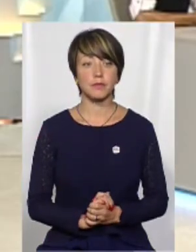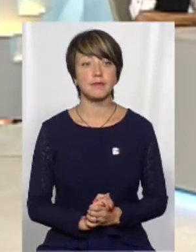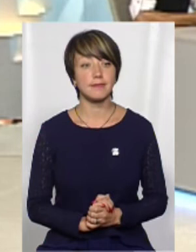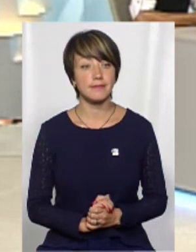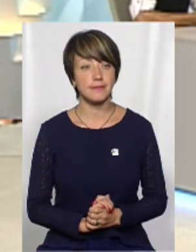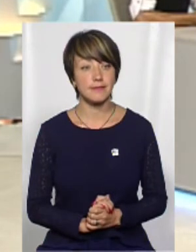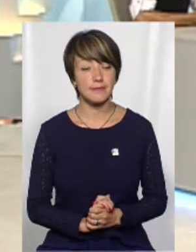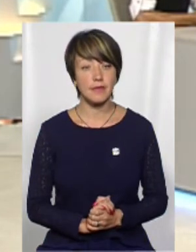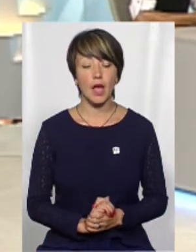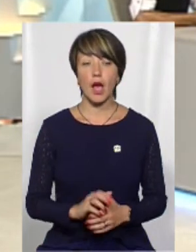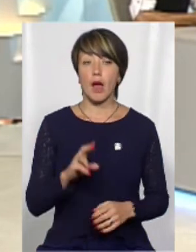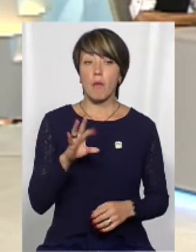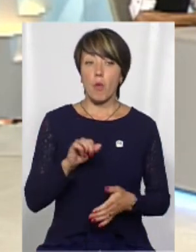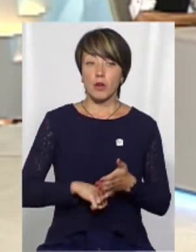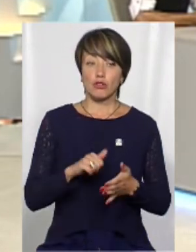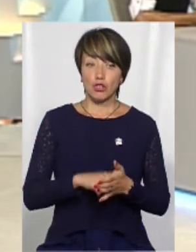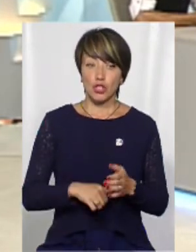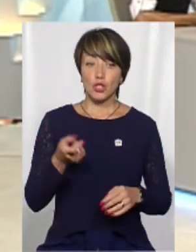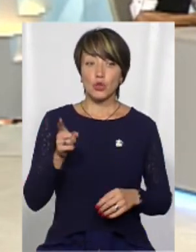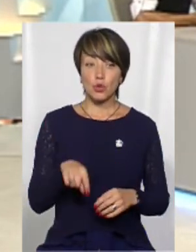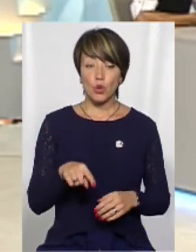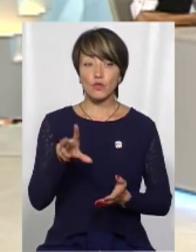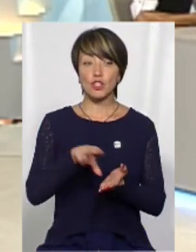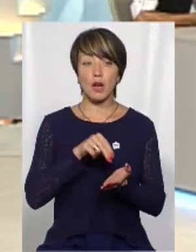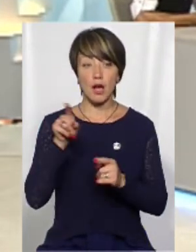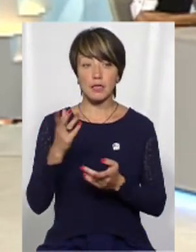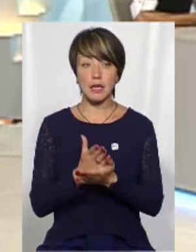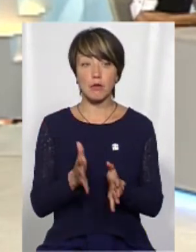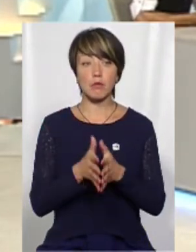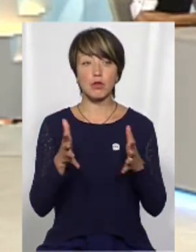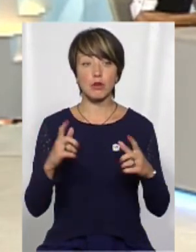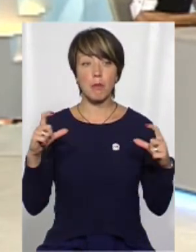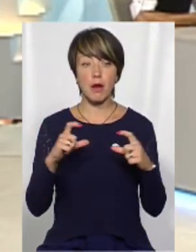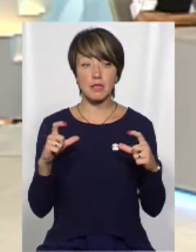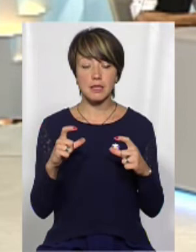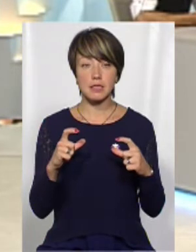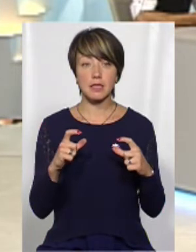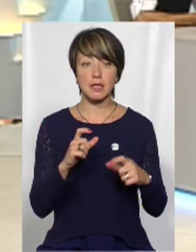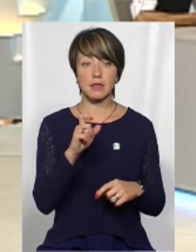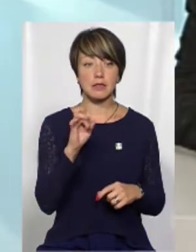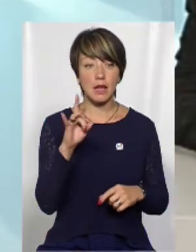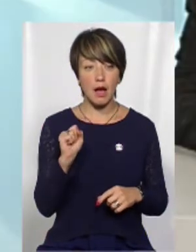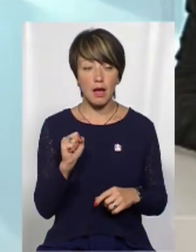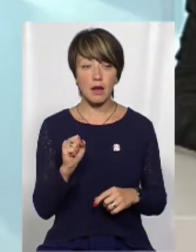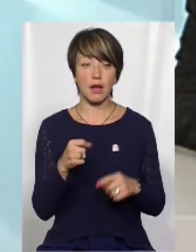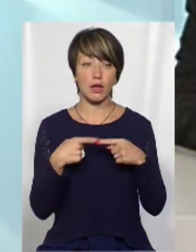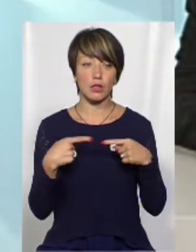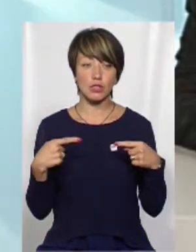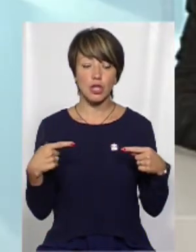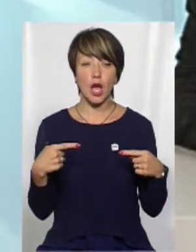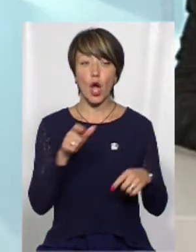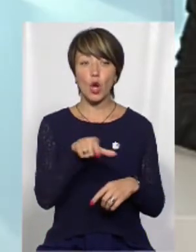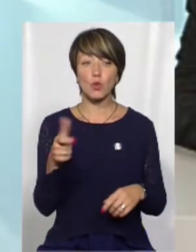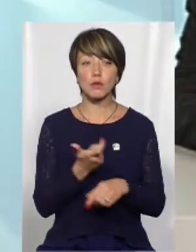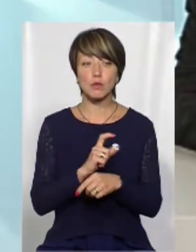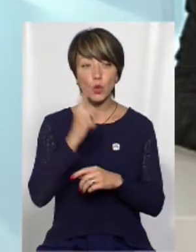raison. По причині того, що в Черкасах є більше магазинів, таких як Zara, Stradivarius та інші, і тому